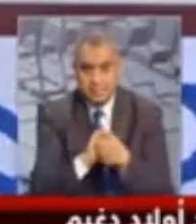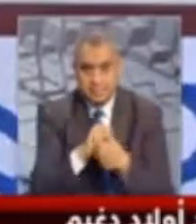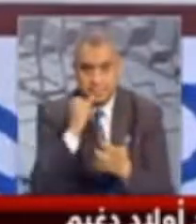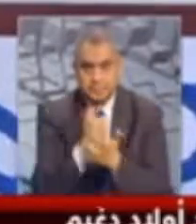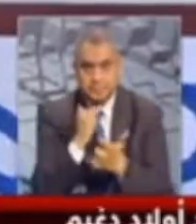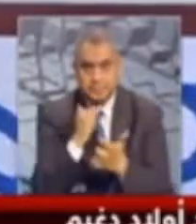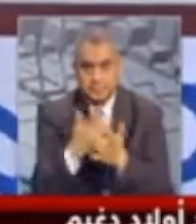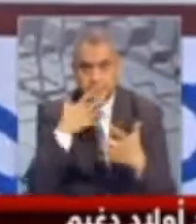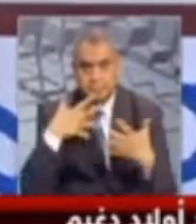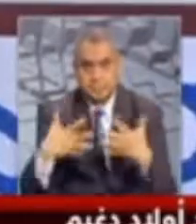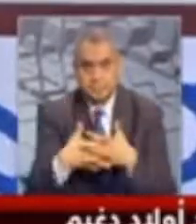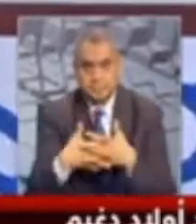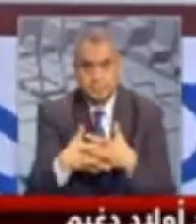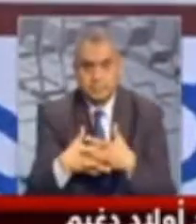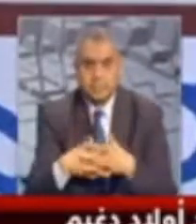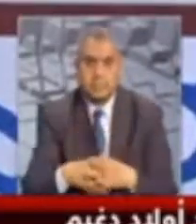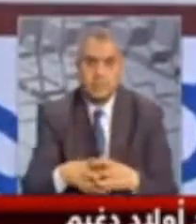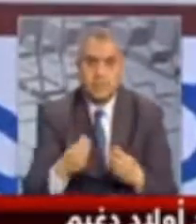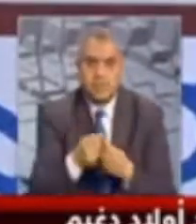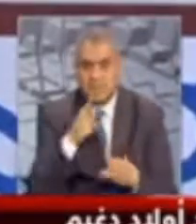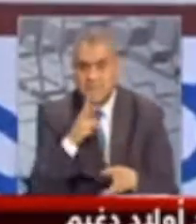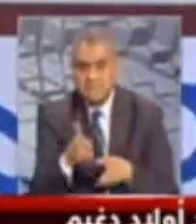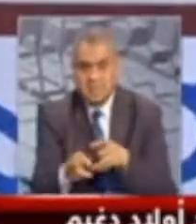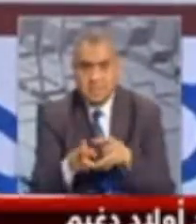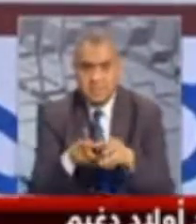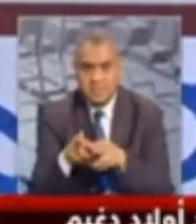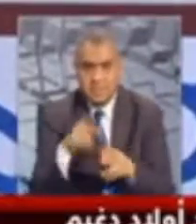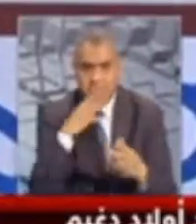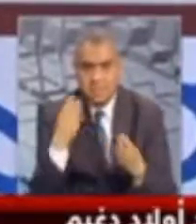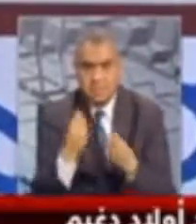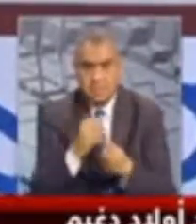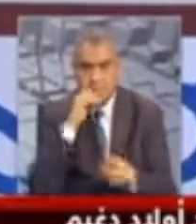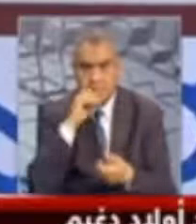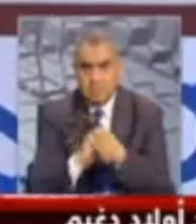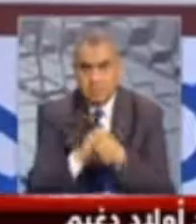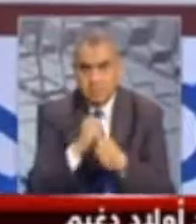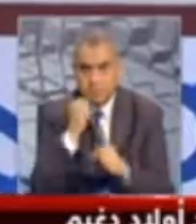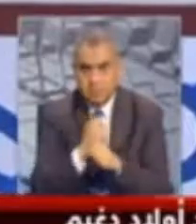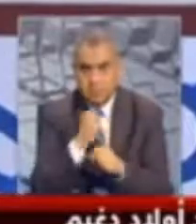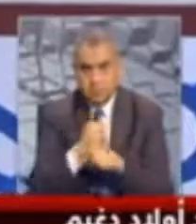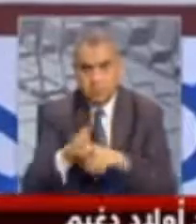الافتتاحات على الافتتاحات ووضع حاجة أساس للشعارات